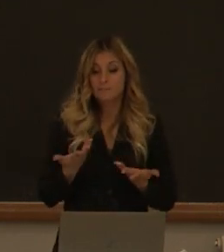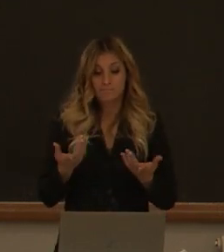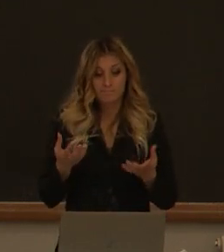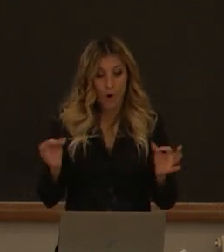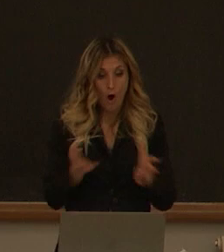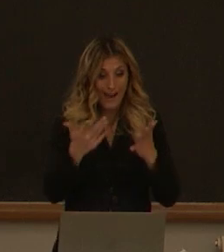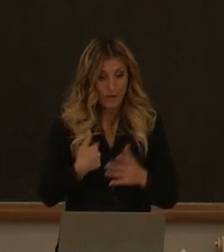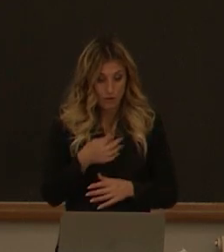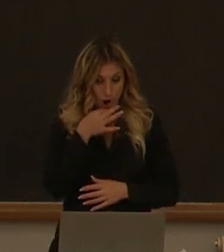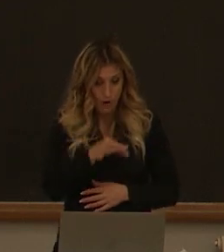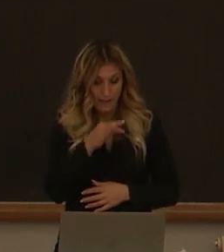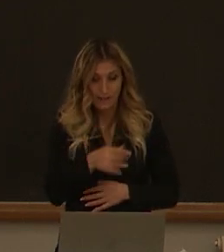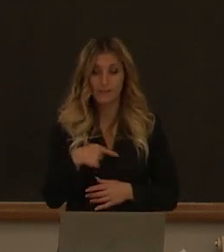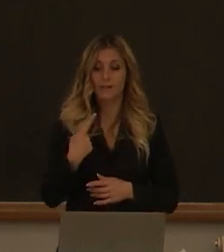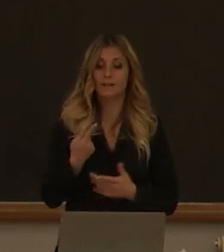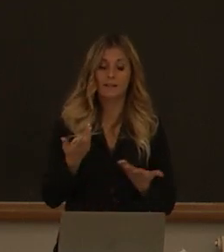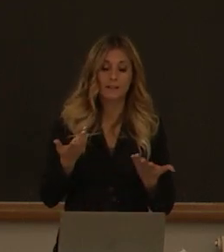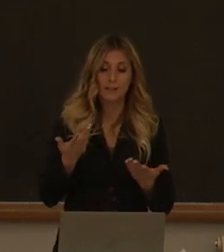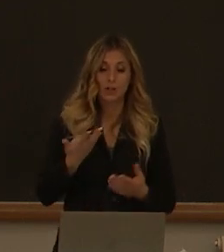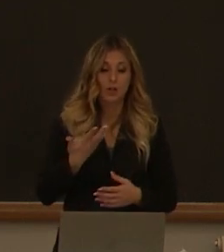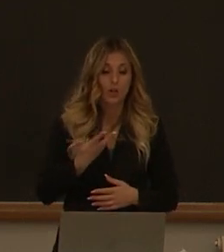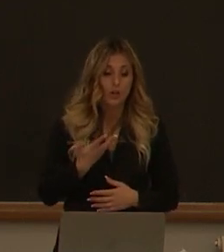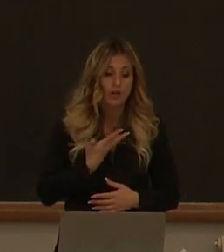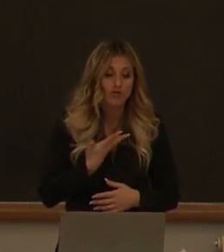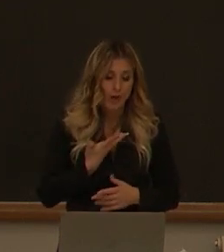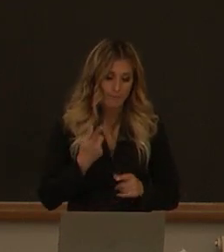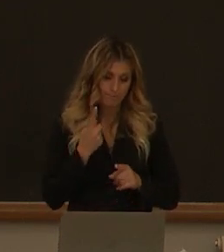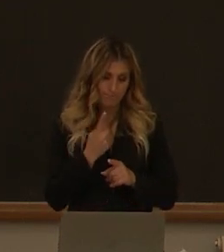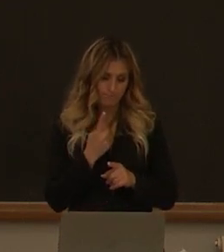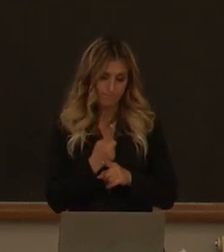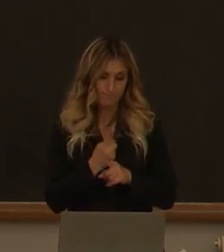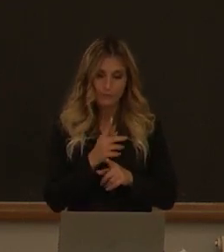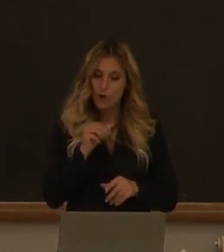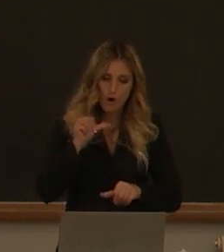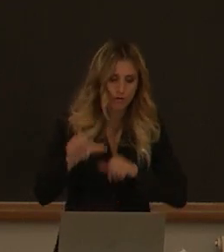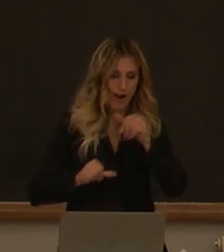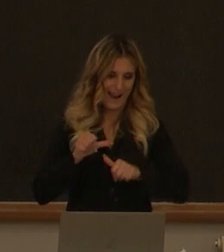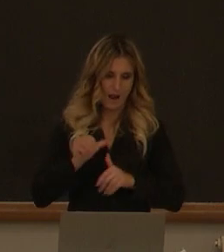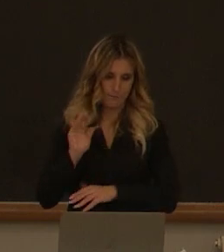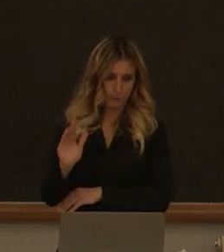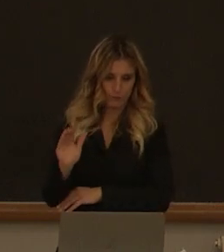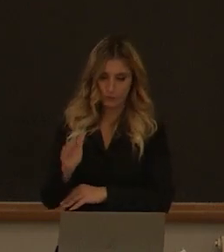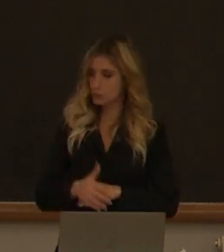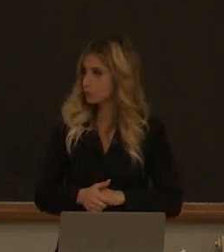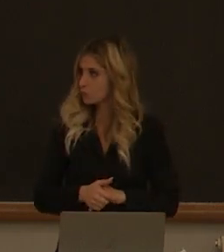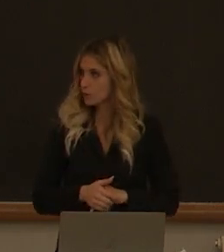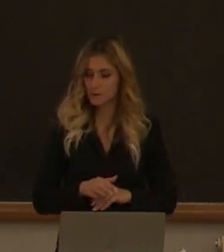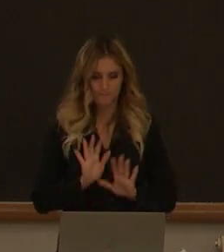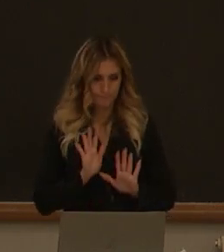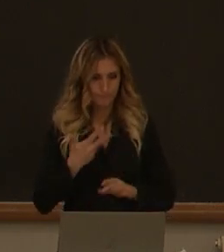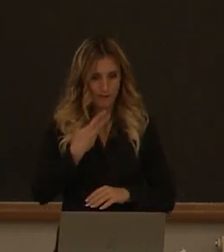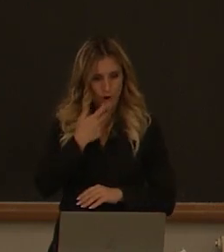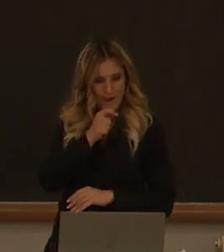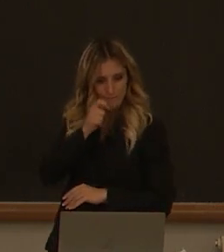intervento. Il resto, ecco, c'è bisogno di un cambio generazionale da questo punto di vista. Ecco, prima di dare la parola al